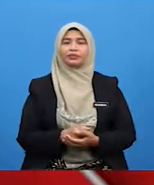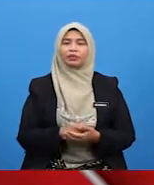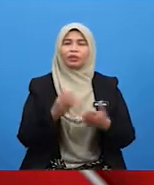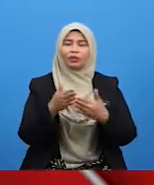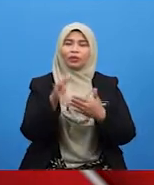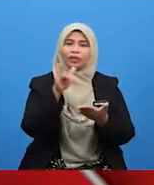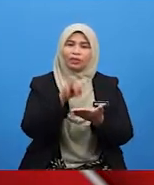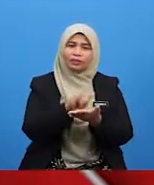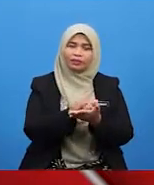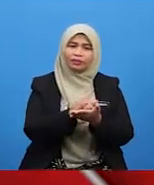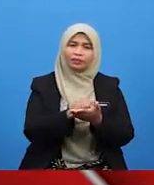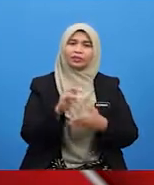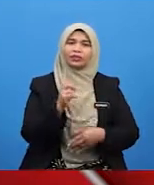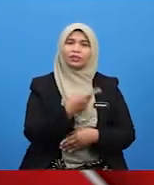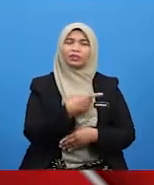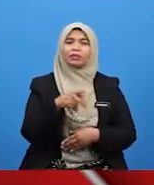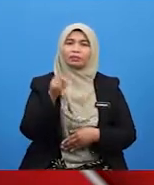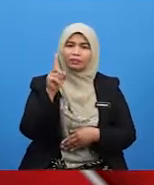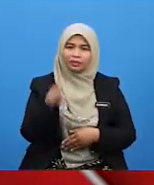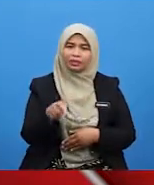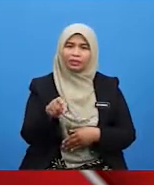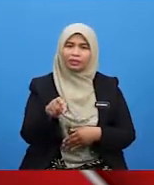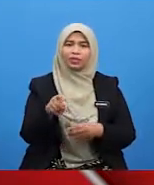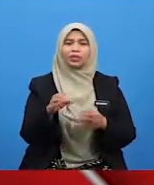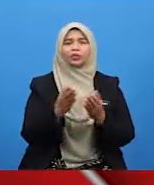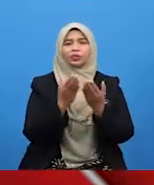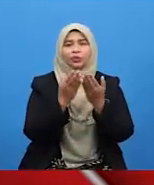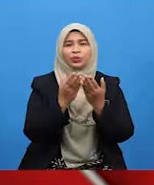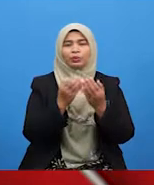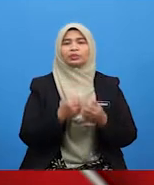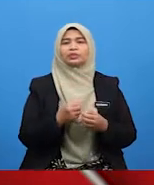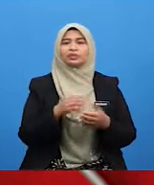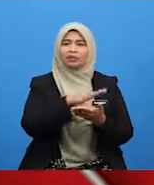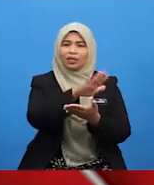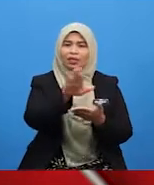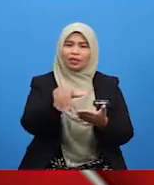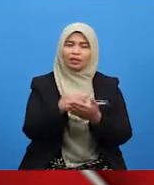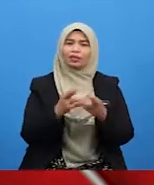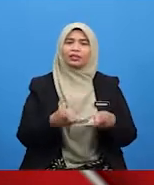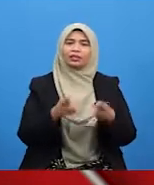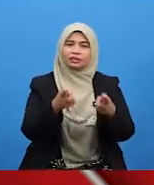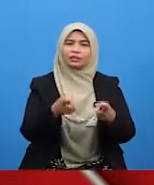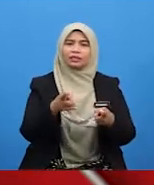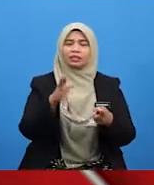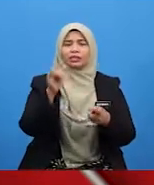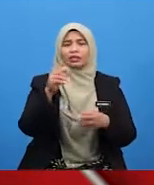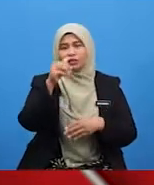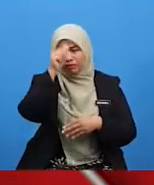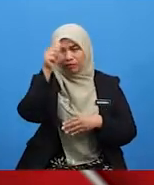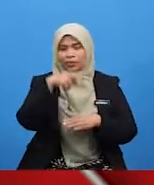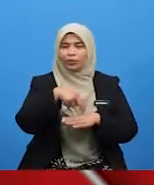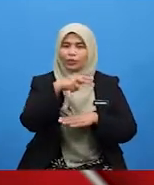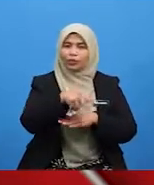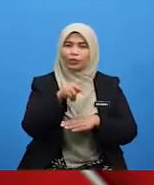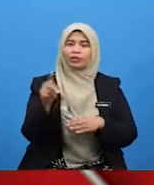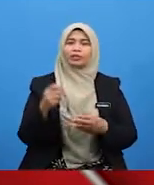itu, kita perlu mensyukuri segala rezeki yang diturunkan oleh